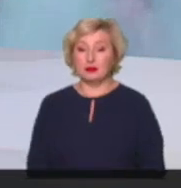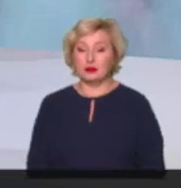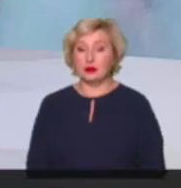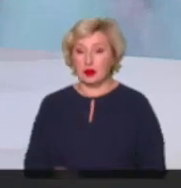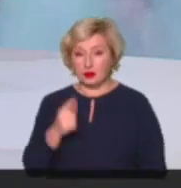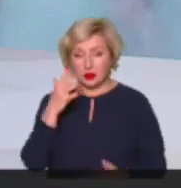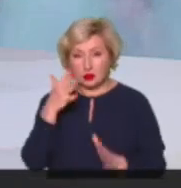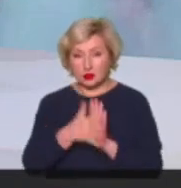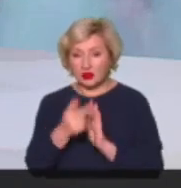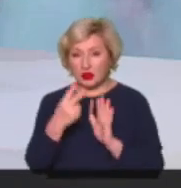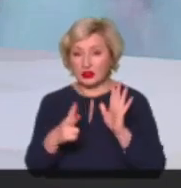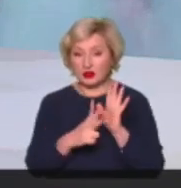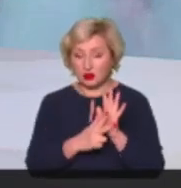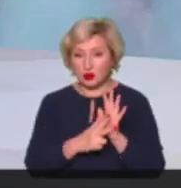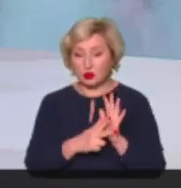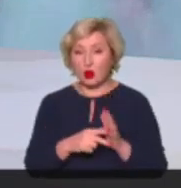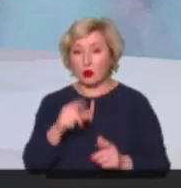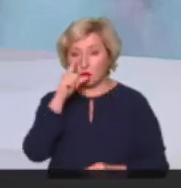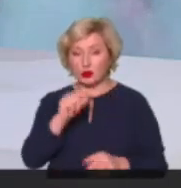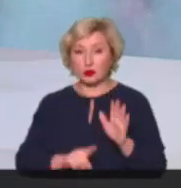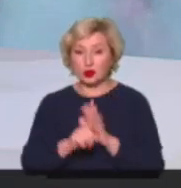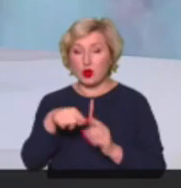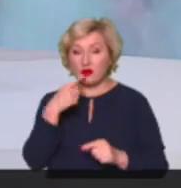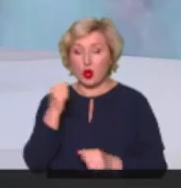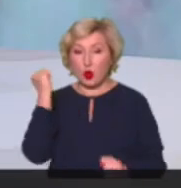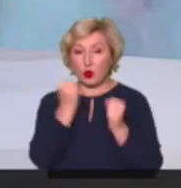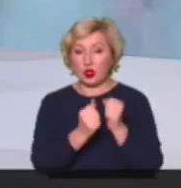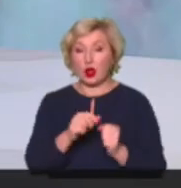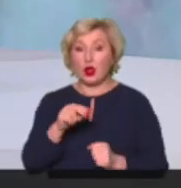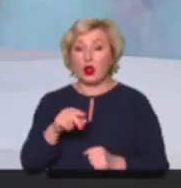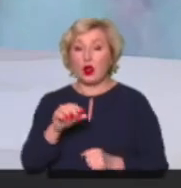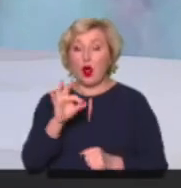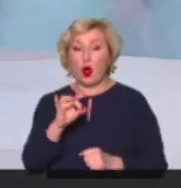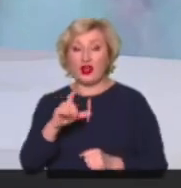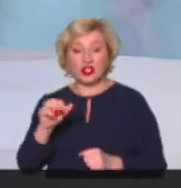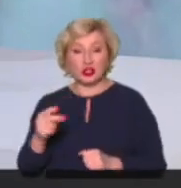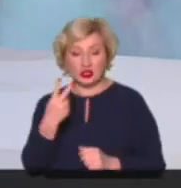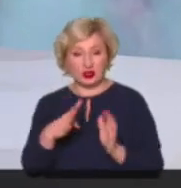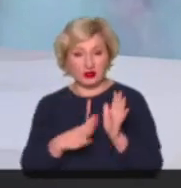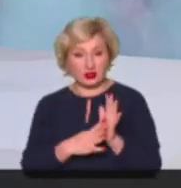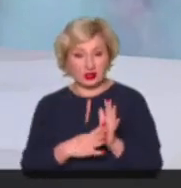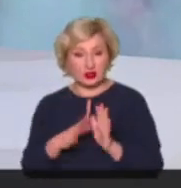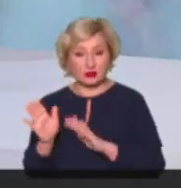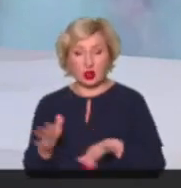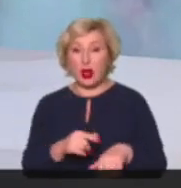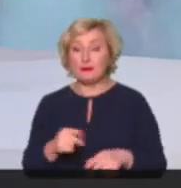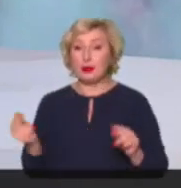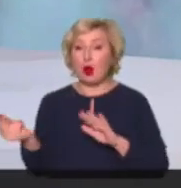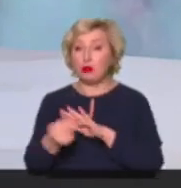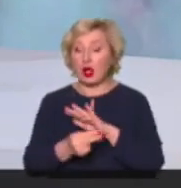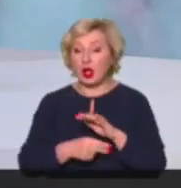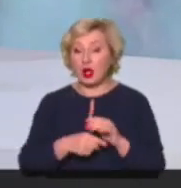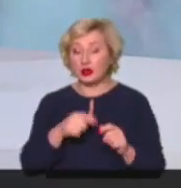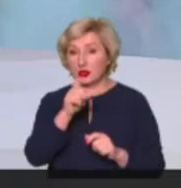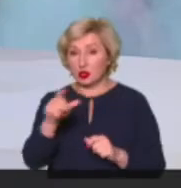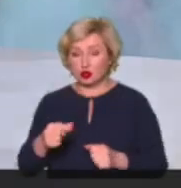Ви розумієте, 28-го Путін почав говорити про удар орешником, сьогодні у нас 29-й, удар орешником не відбулося. Але пропагандисти для того, аби